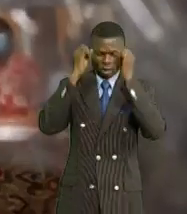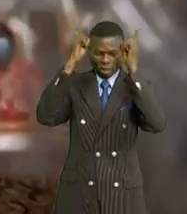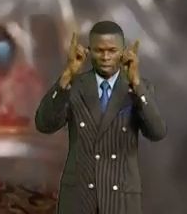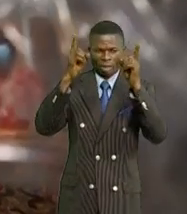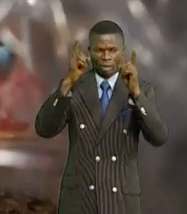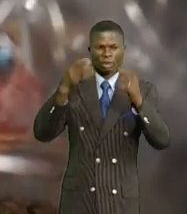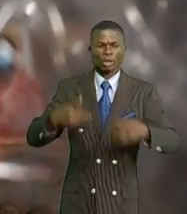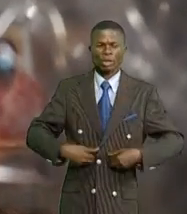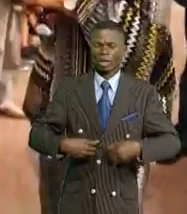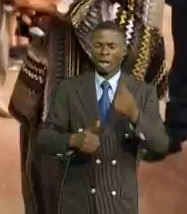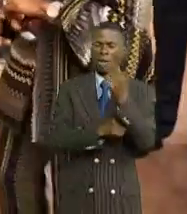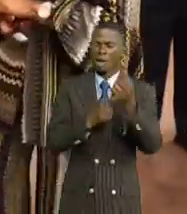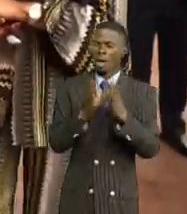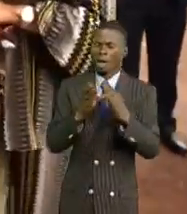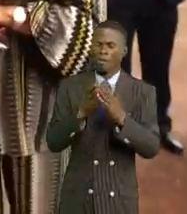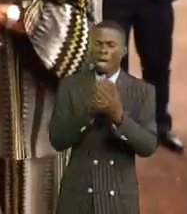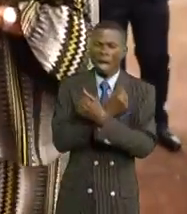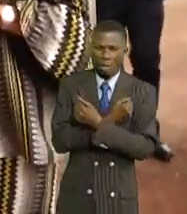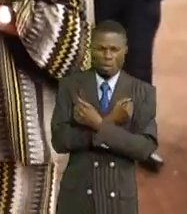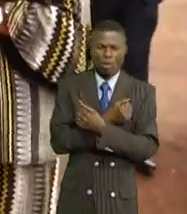son jeune public avec passion.